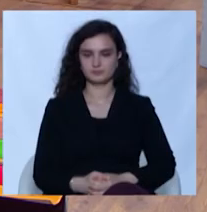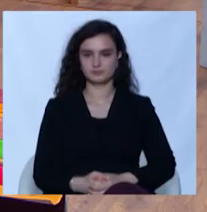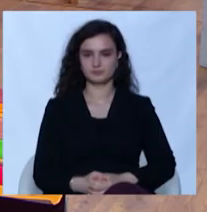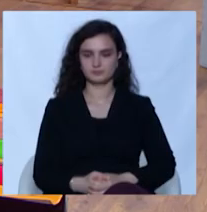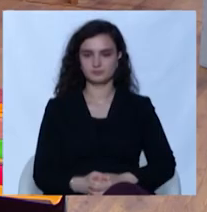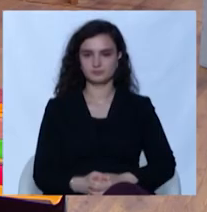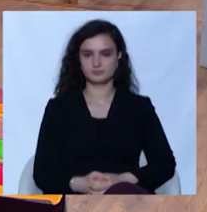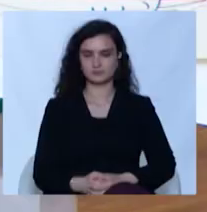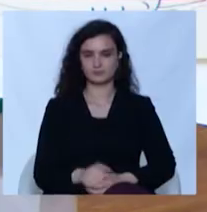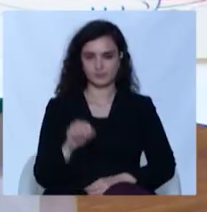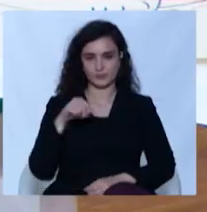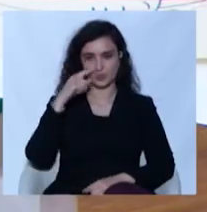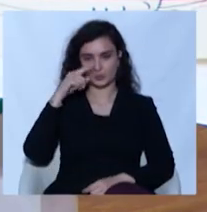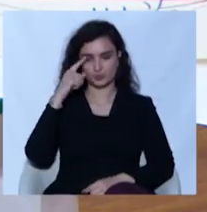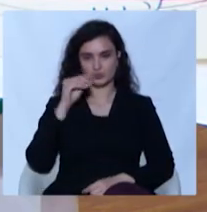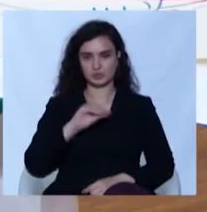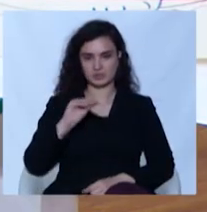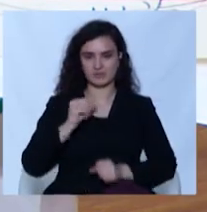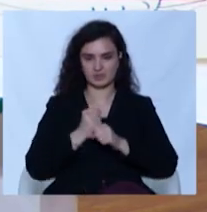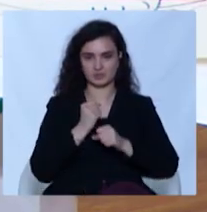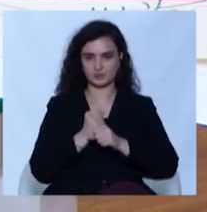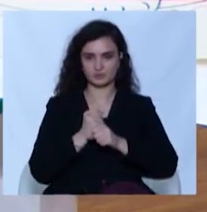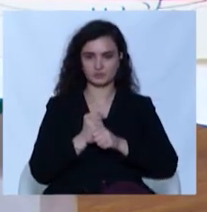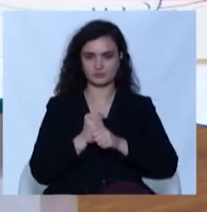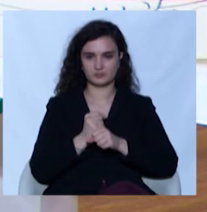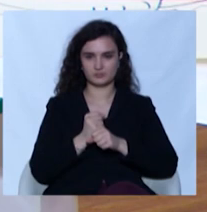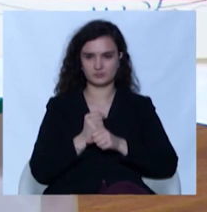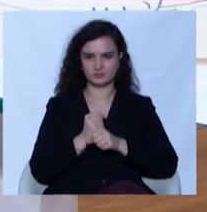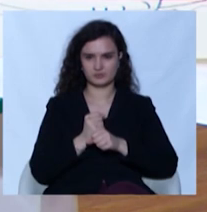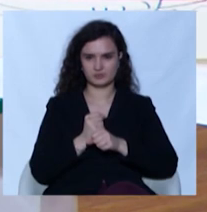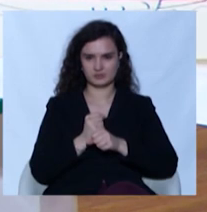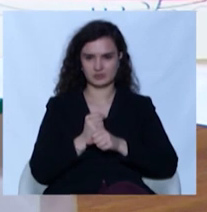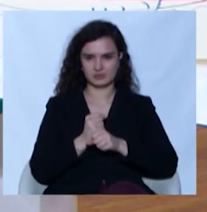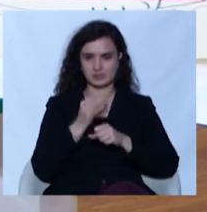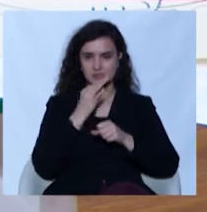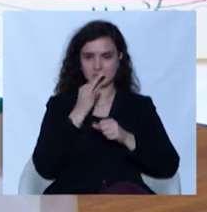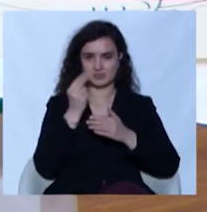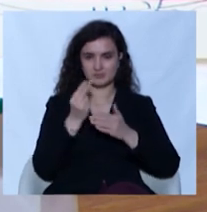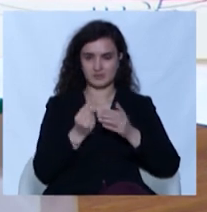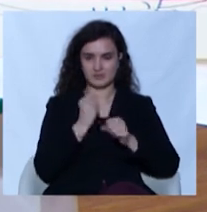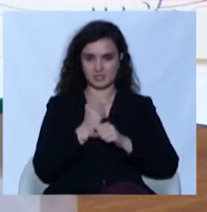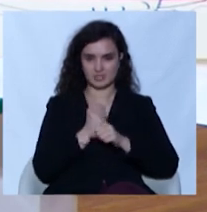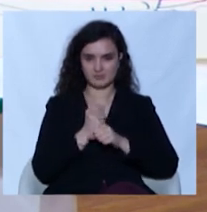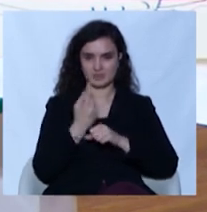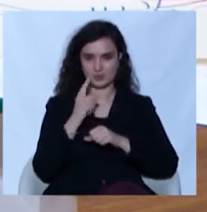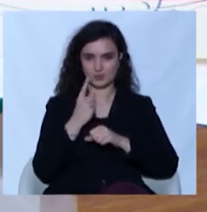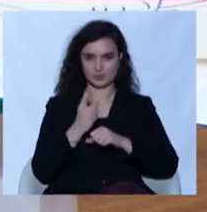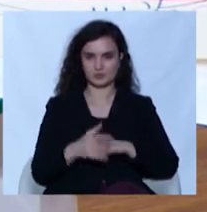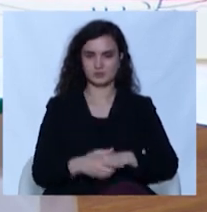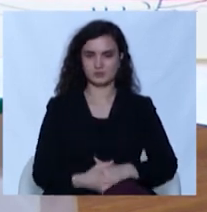არაუშავს დუშეთ შეიძლება. სადაც ჩვენ აი ნახეთ, სანამ ამას გავაკეთებ ერთი წოთი.